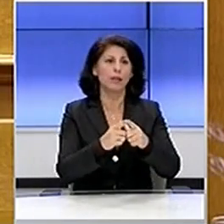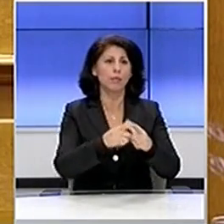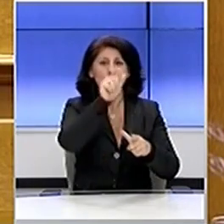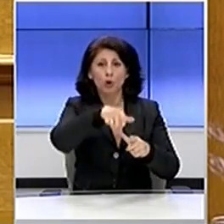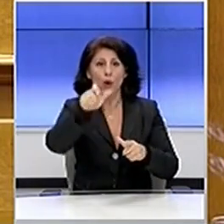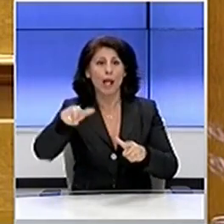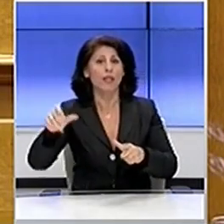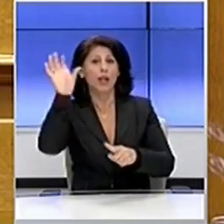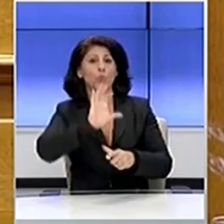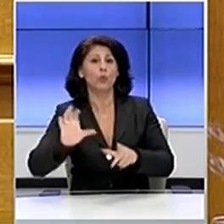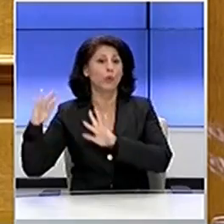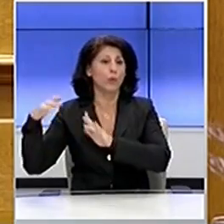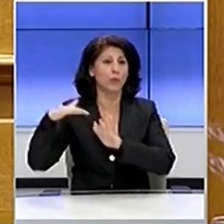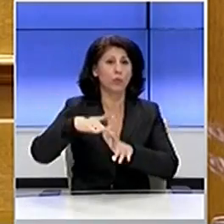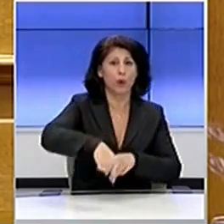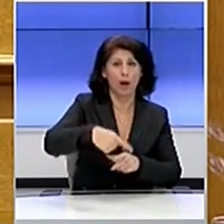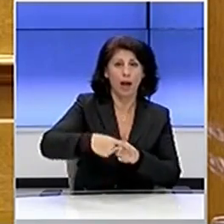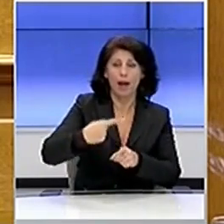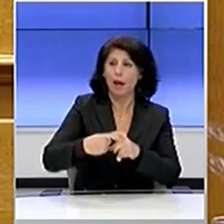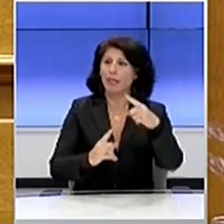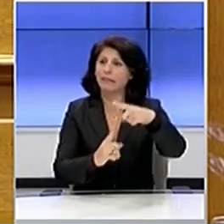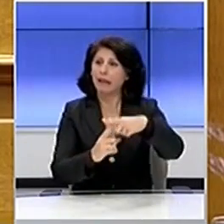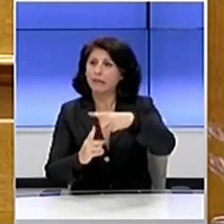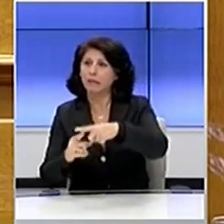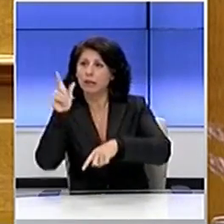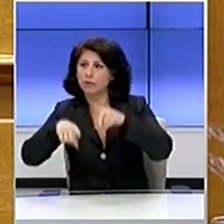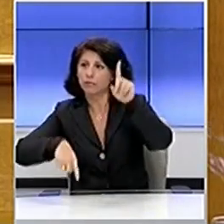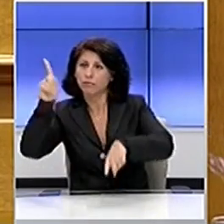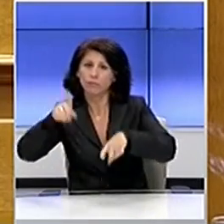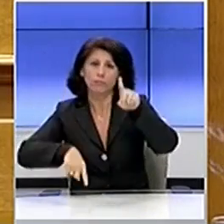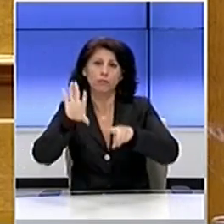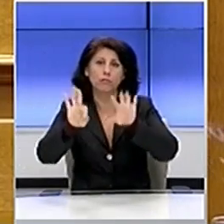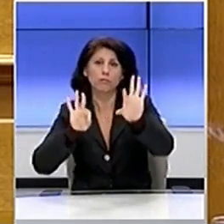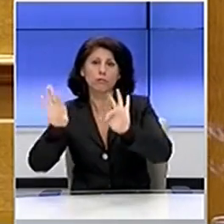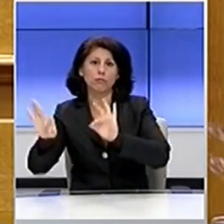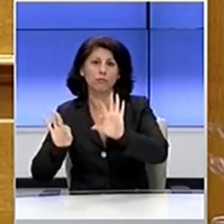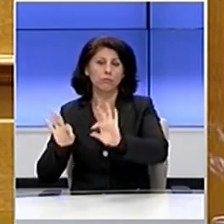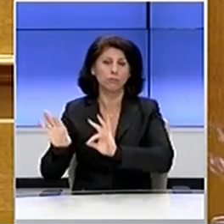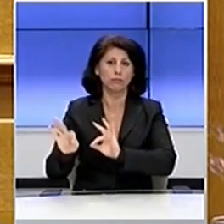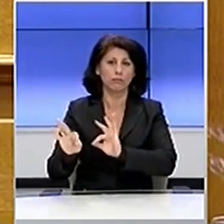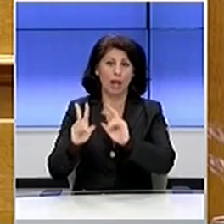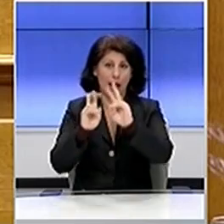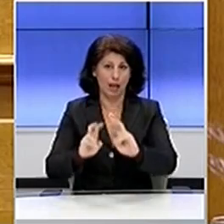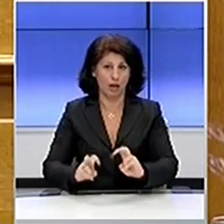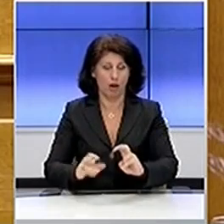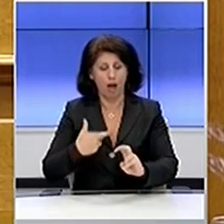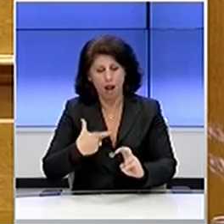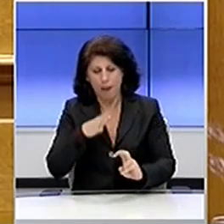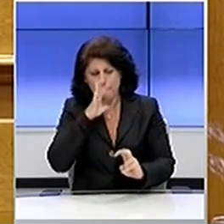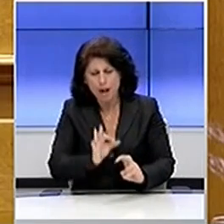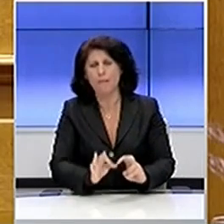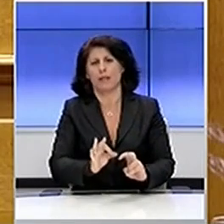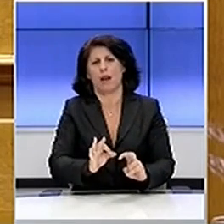των εισερχόμενων επισκεπτών μας. Και βέβαια, ας είμαστε ειλικρινείς επιτέλους σε αυτή την αίθουσα,